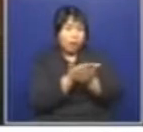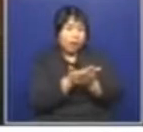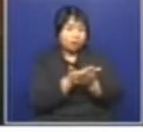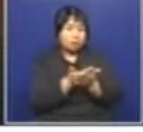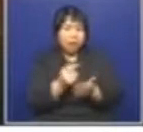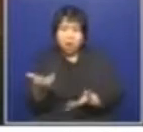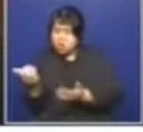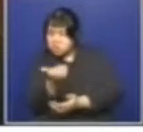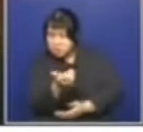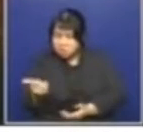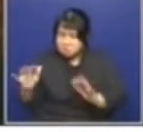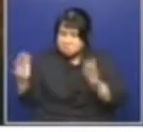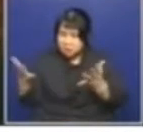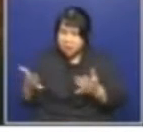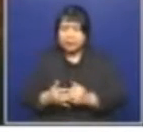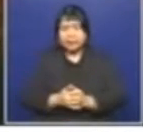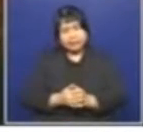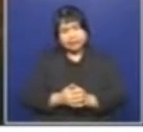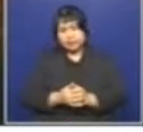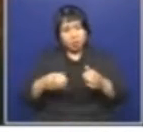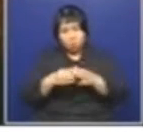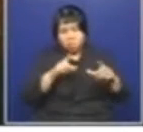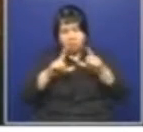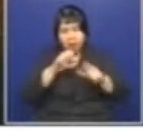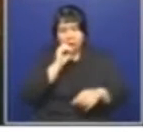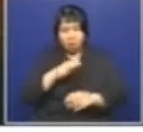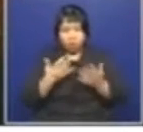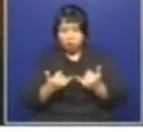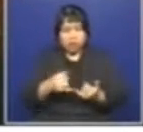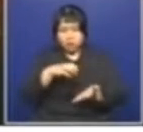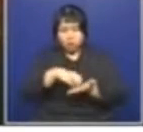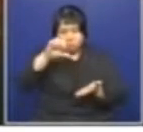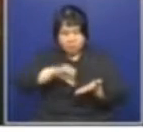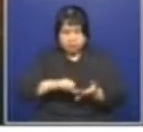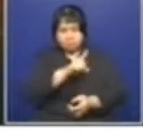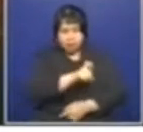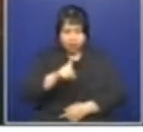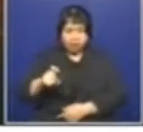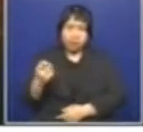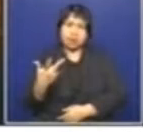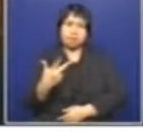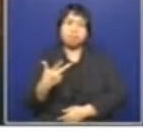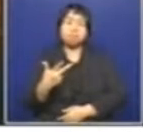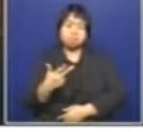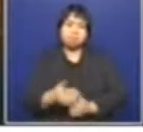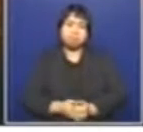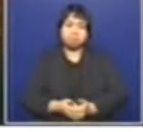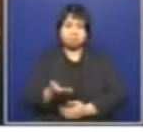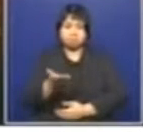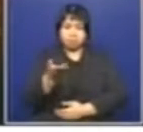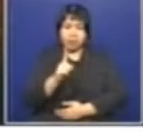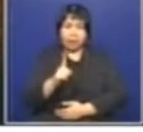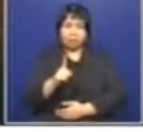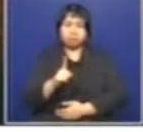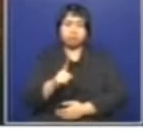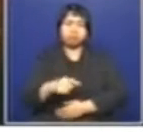ไม่มีให้ลงไลน์บอกว่าชาตินี้วาสนาน้อยตาย3ศพเลยแล้วนี่นอนพาดรางรถไฟครับ